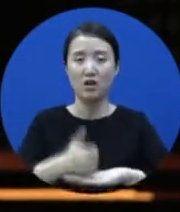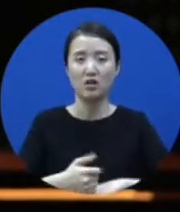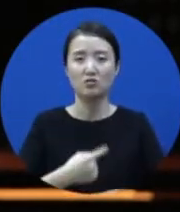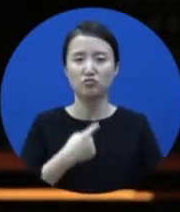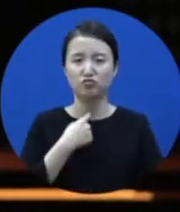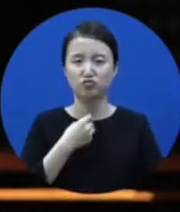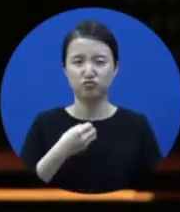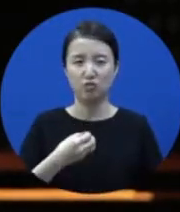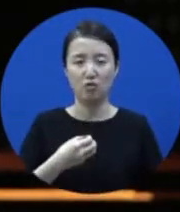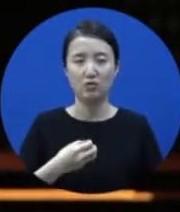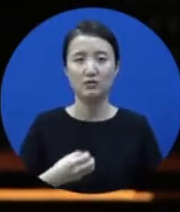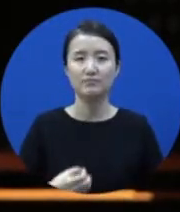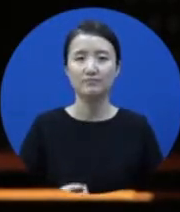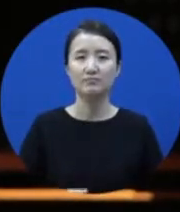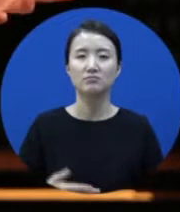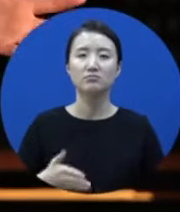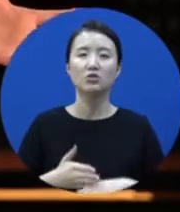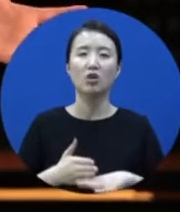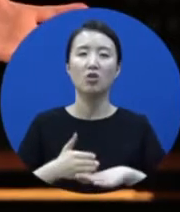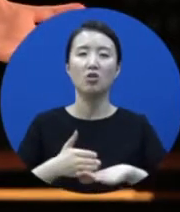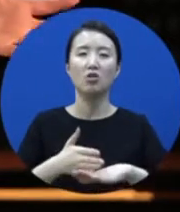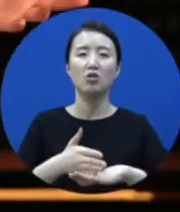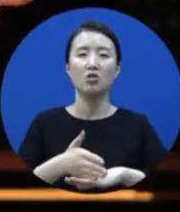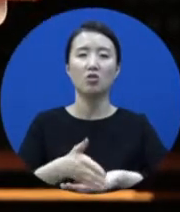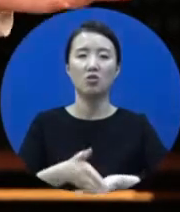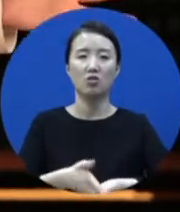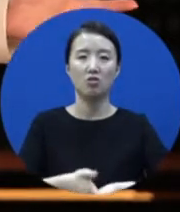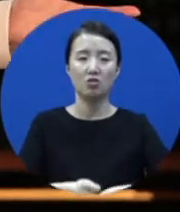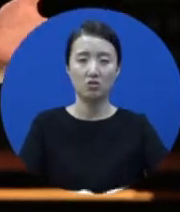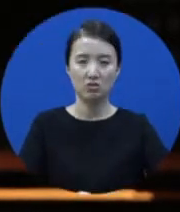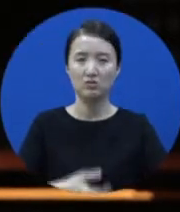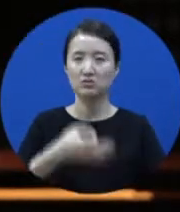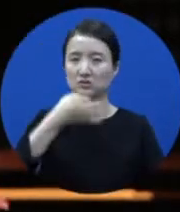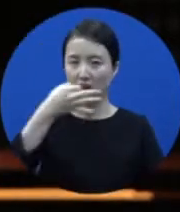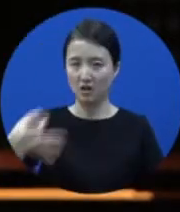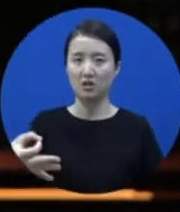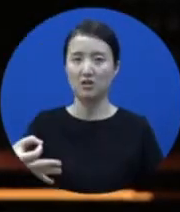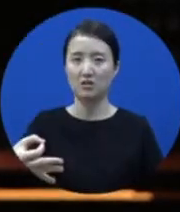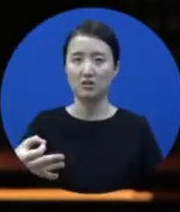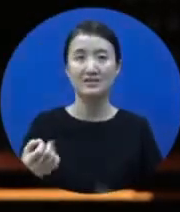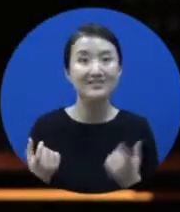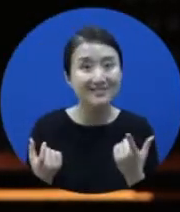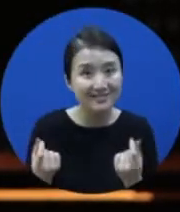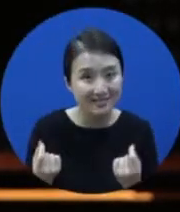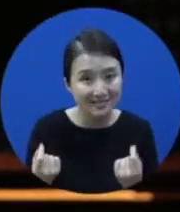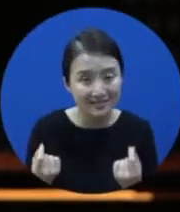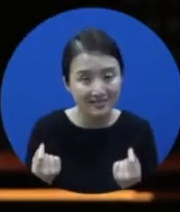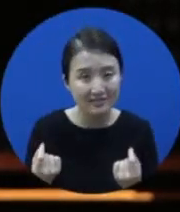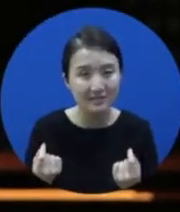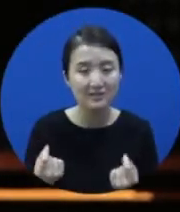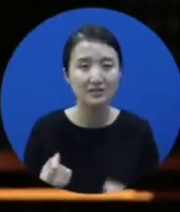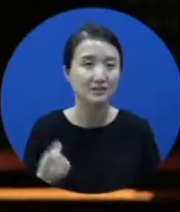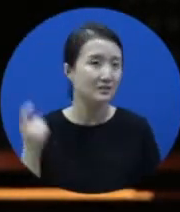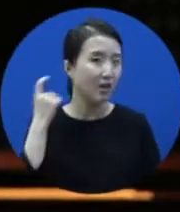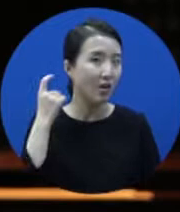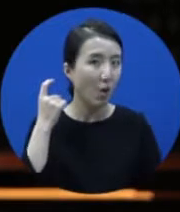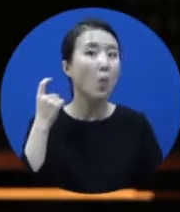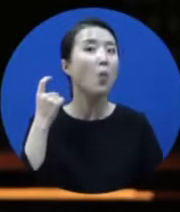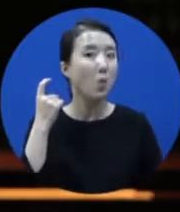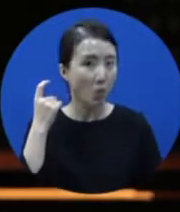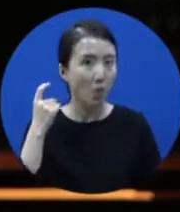얘기하죠. 네. 예, 여봐라. 걔 있느냐. 이렇게 얘기를 합니다. 예. 우리는 목소리만 들어도